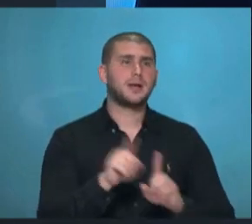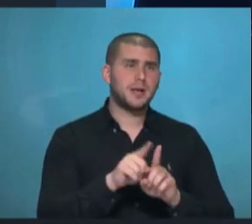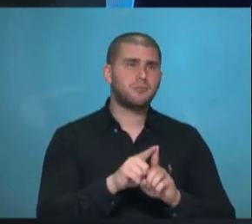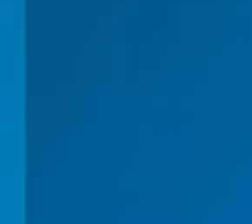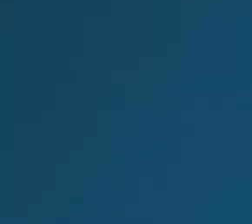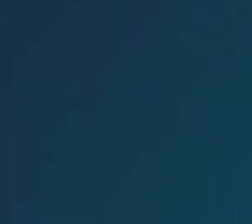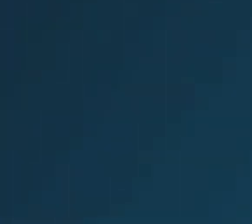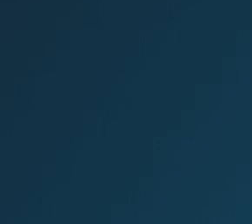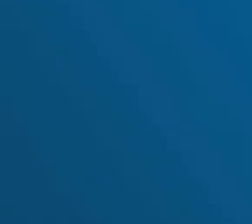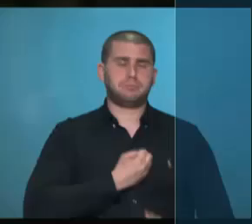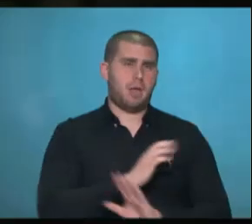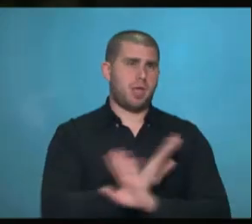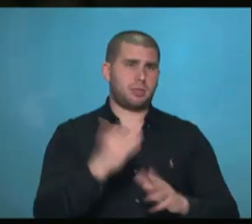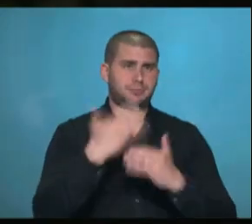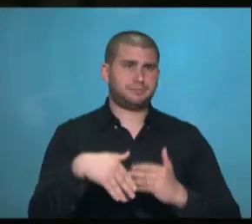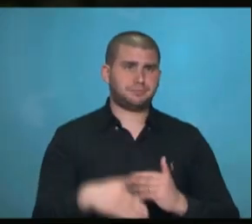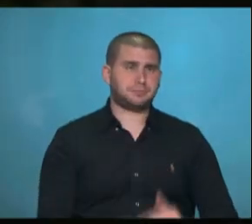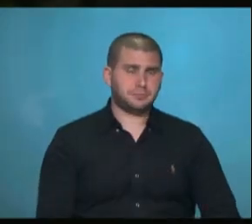שלו.